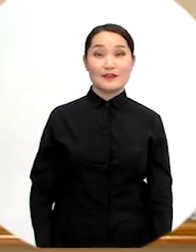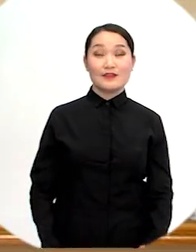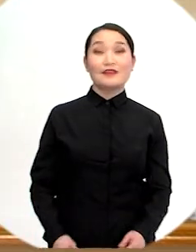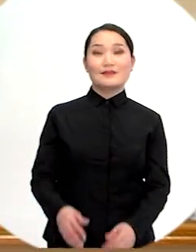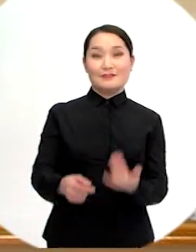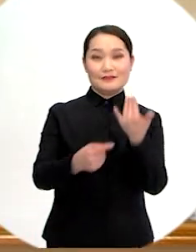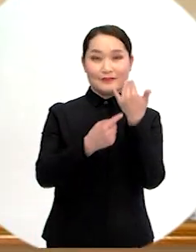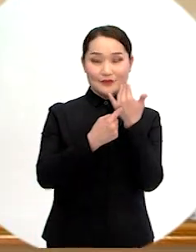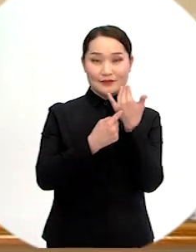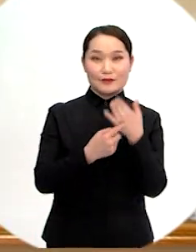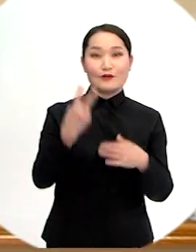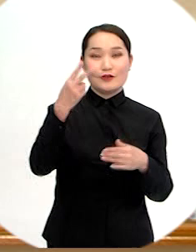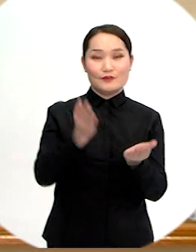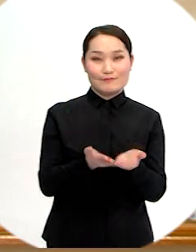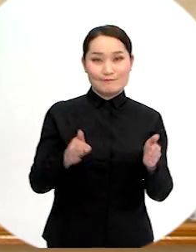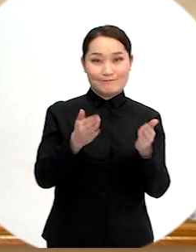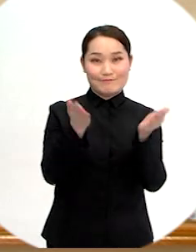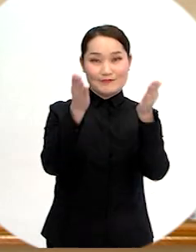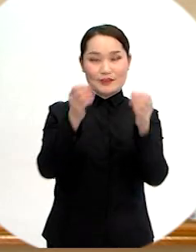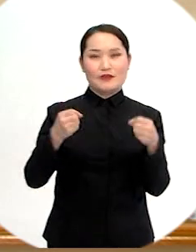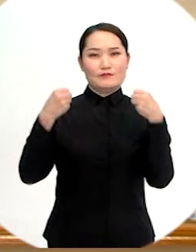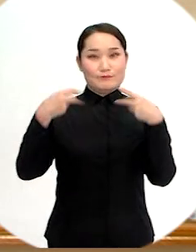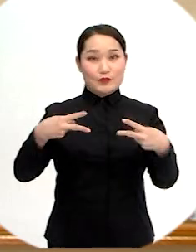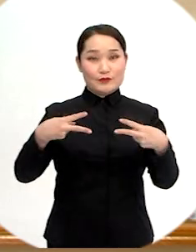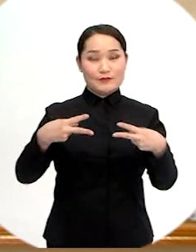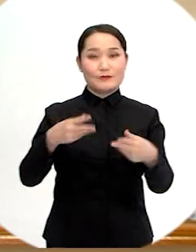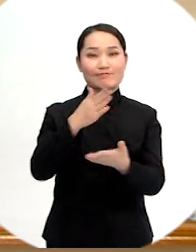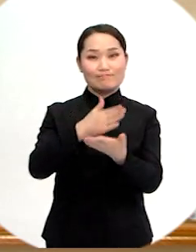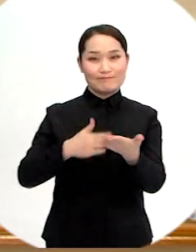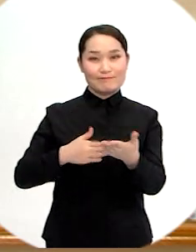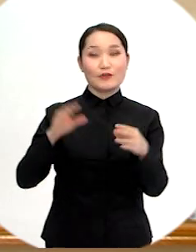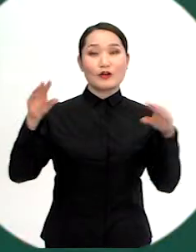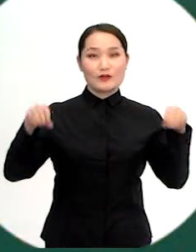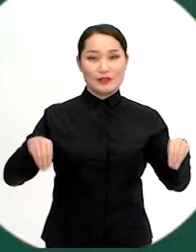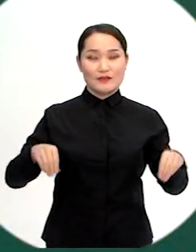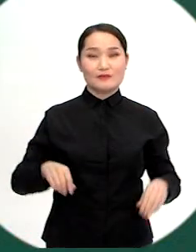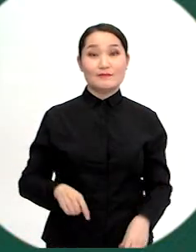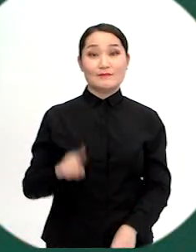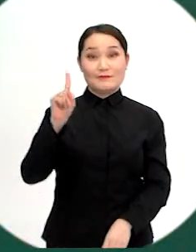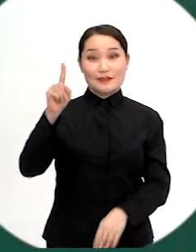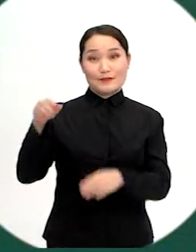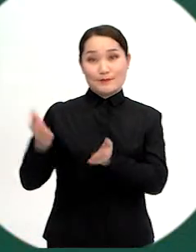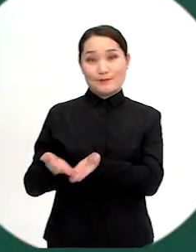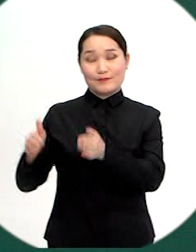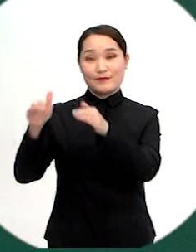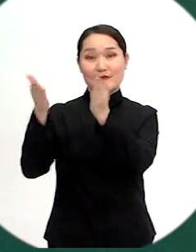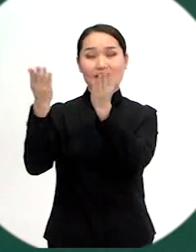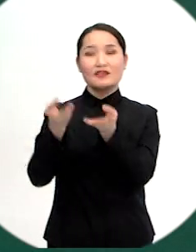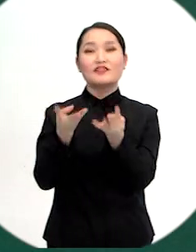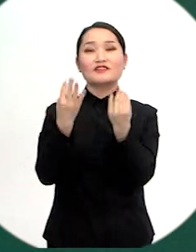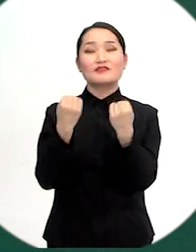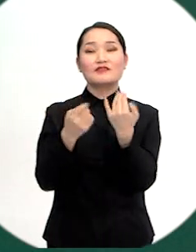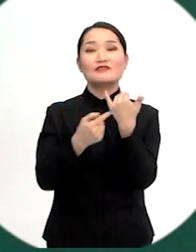Цэцгээ 2 варандаа тэнцүү хувааж хийлээ. Эхний варан хэдэн цэцэг байна